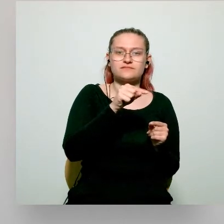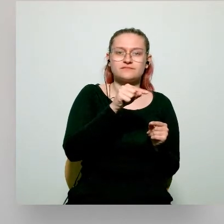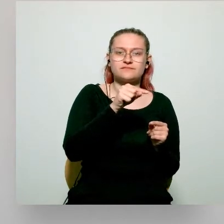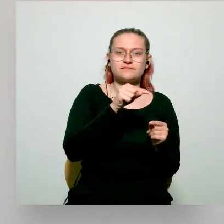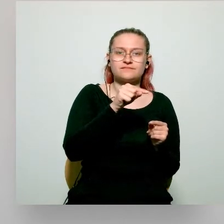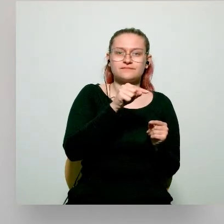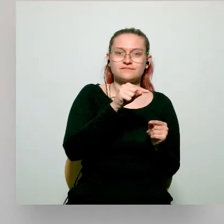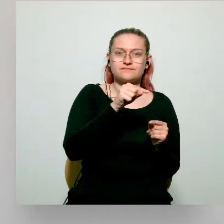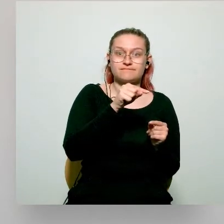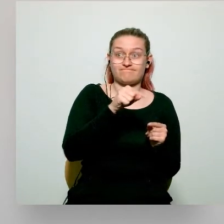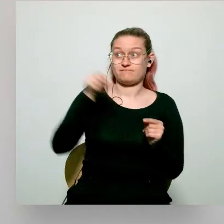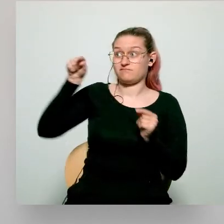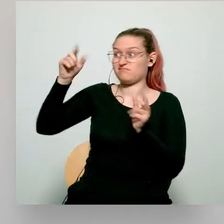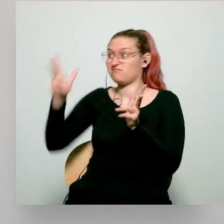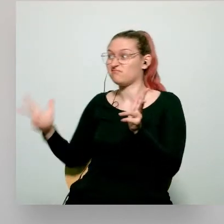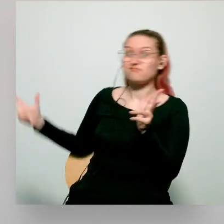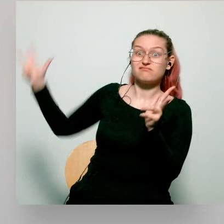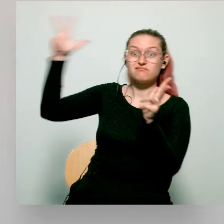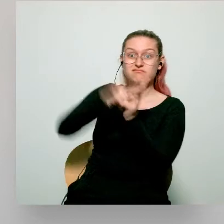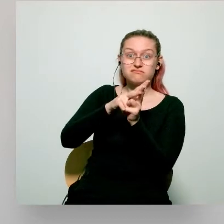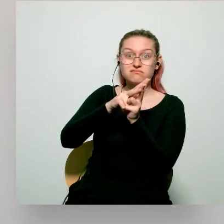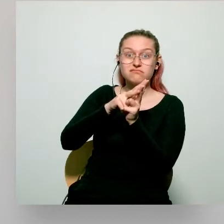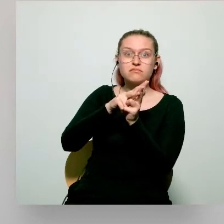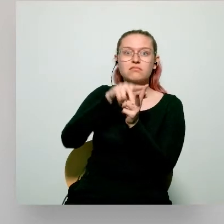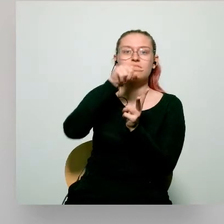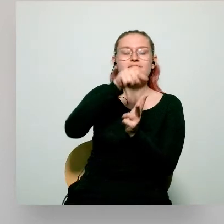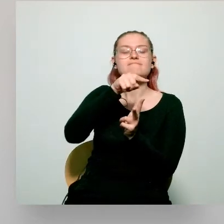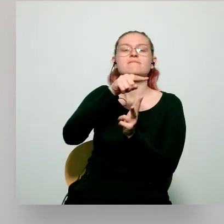wyzwanie agresji